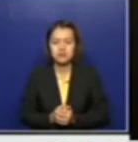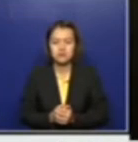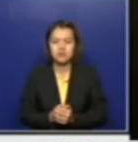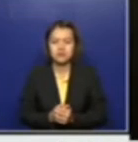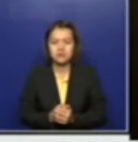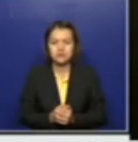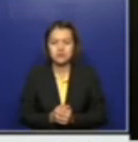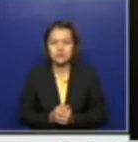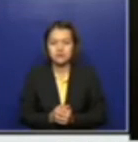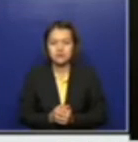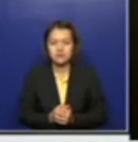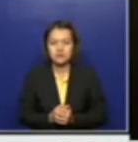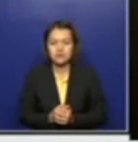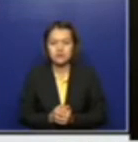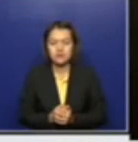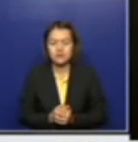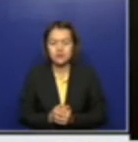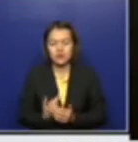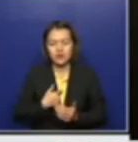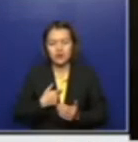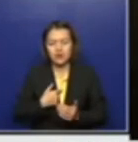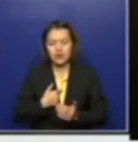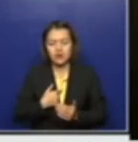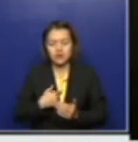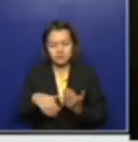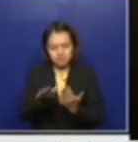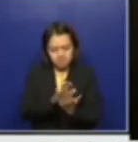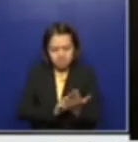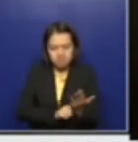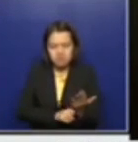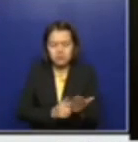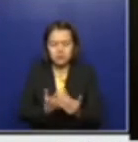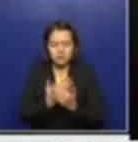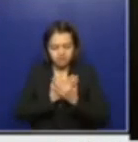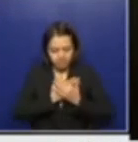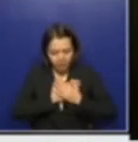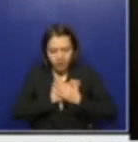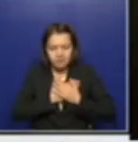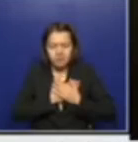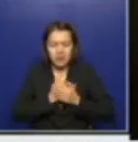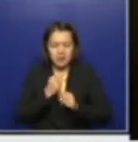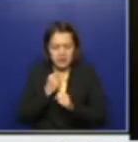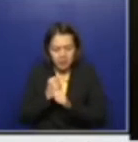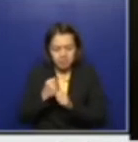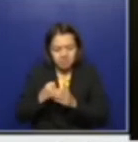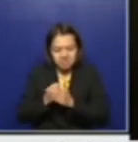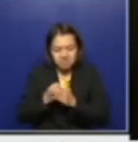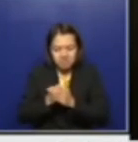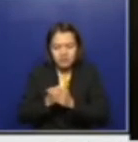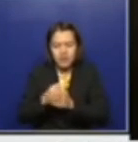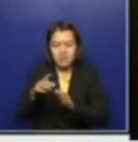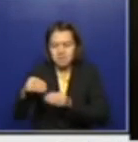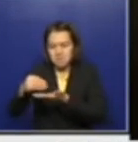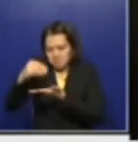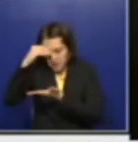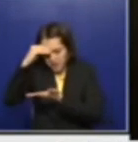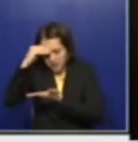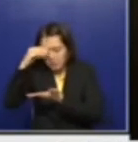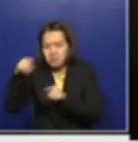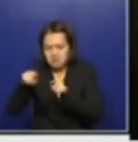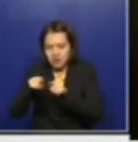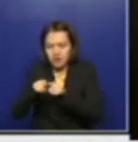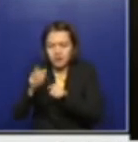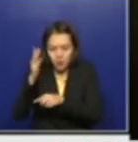คือปลายทางเราที่เล่าเรียนรับใช้ประชาคือปลายทางเราที่เล่า